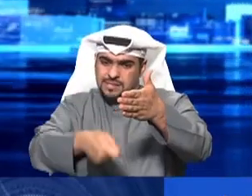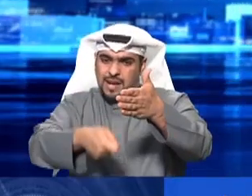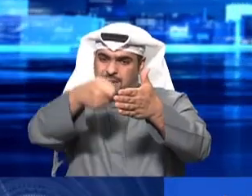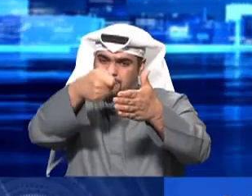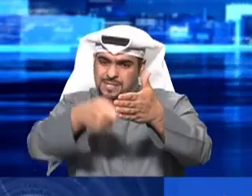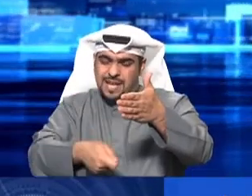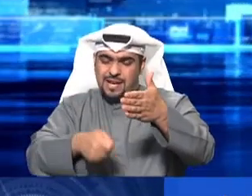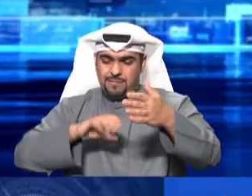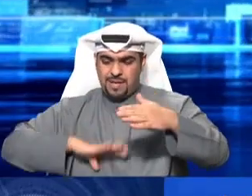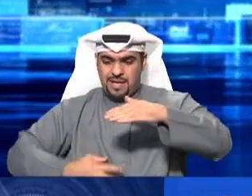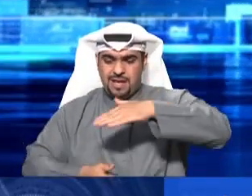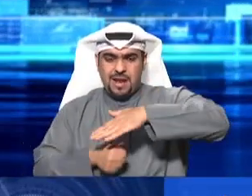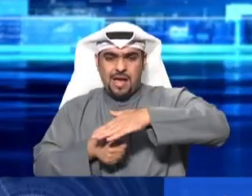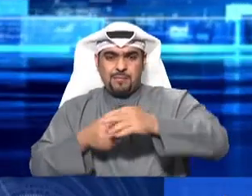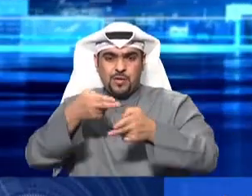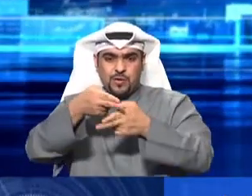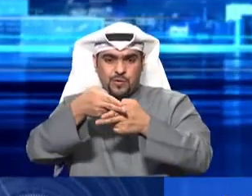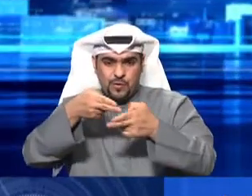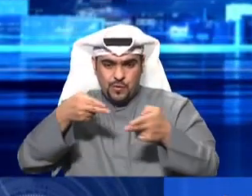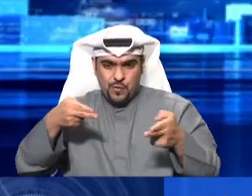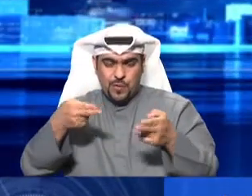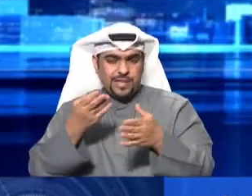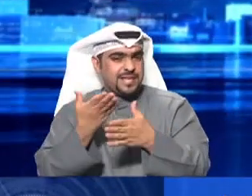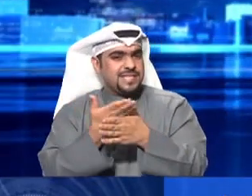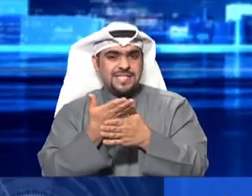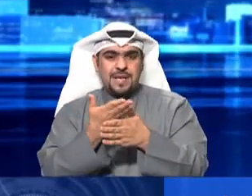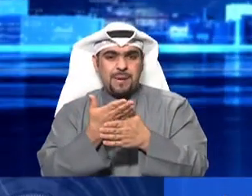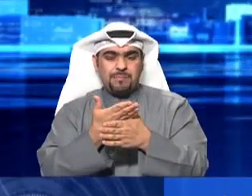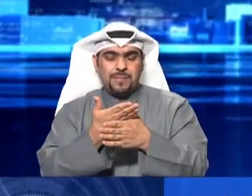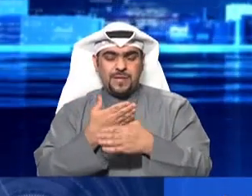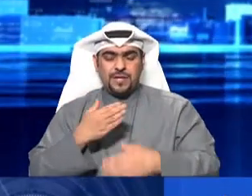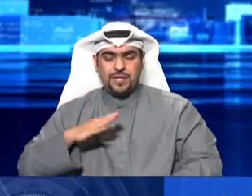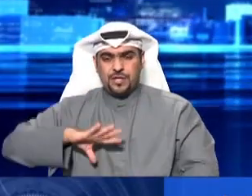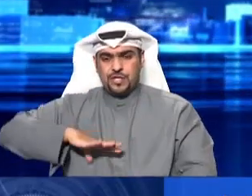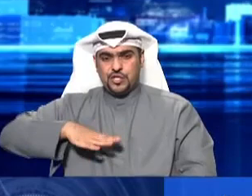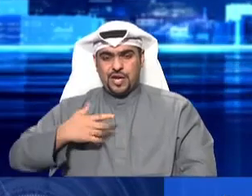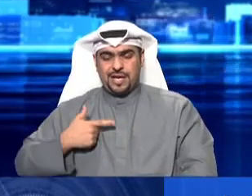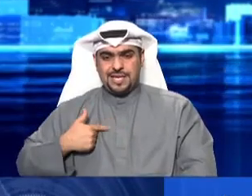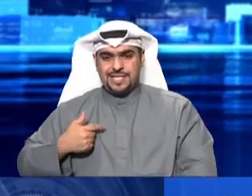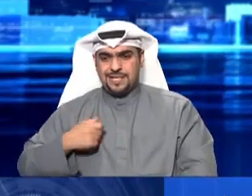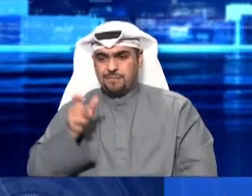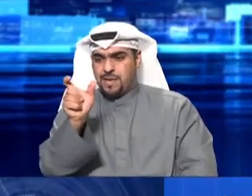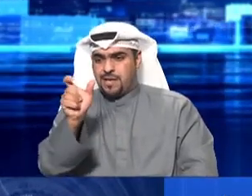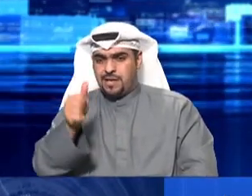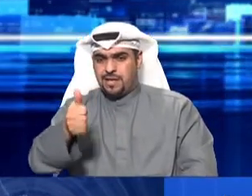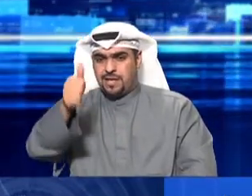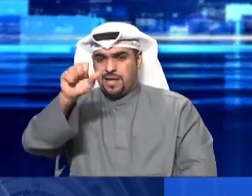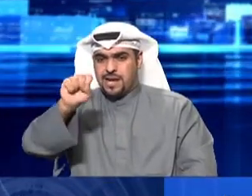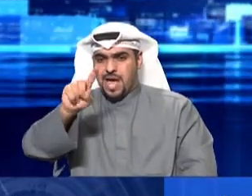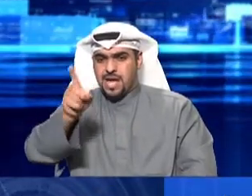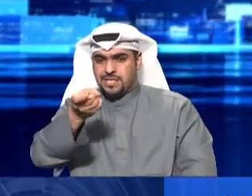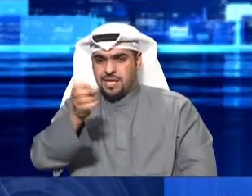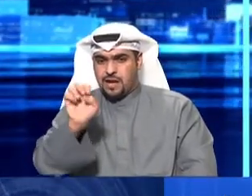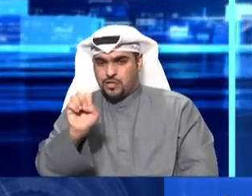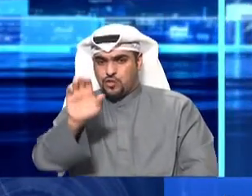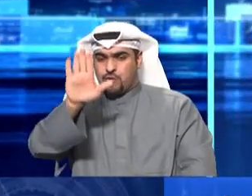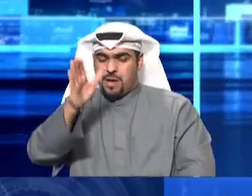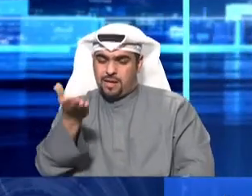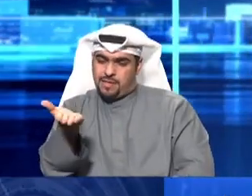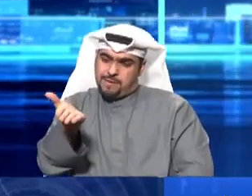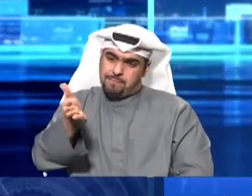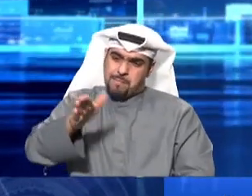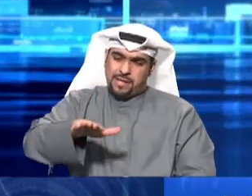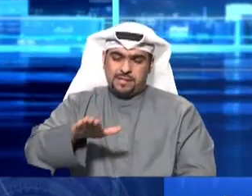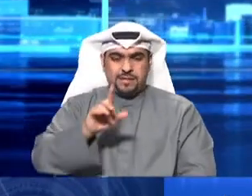بإذن الله تعالى الشيخ ناصر صباح الأحمد الجابر الصباح، سائلا المولى تعالى أن يتغمده بواسع رحمته